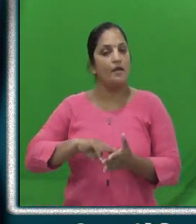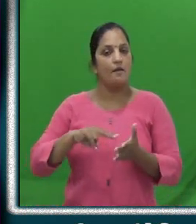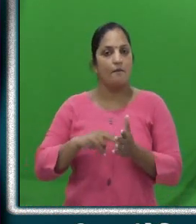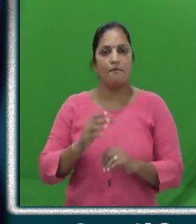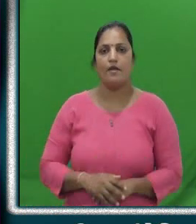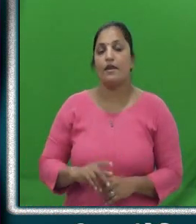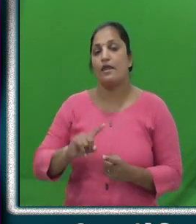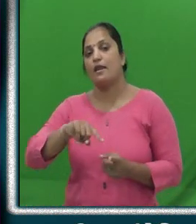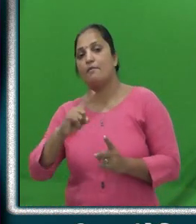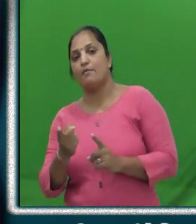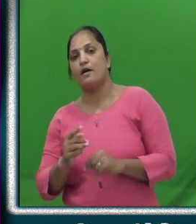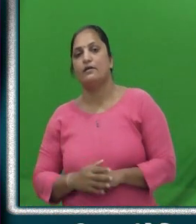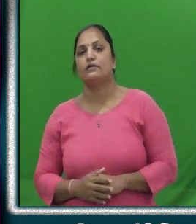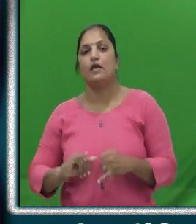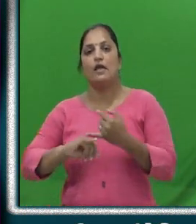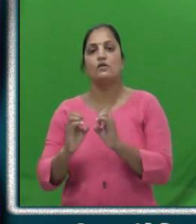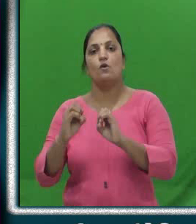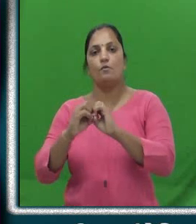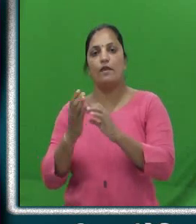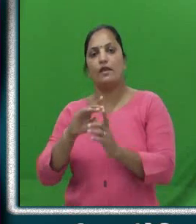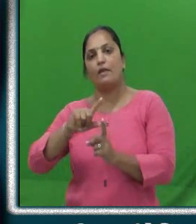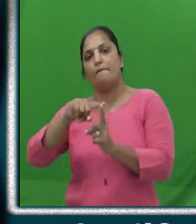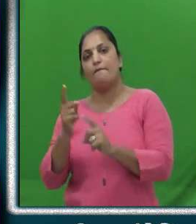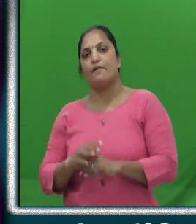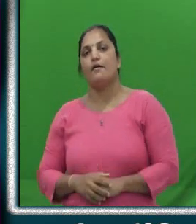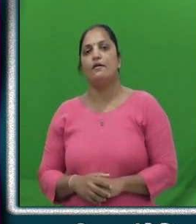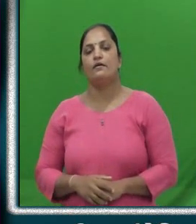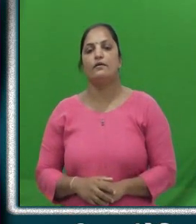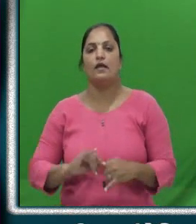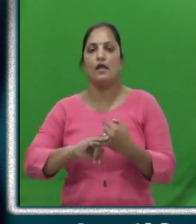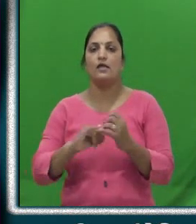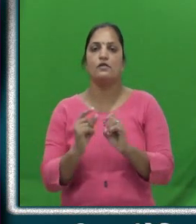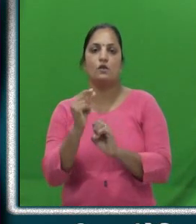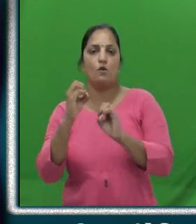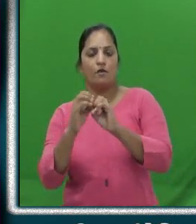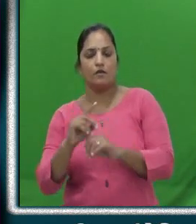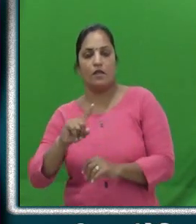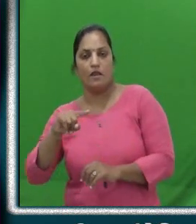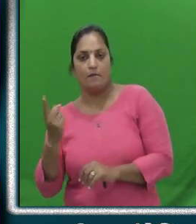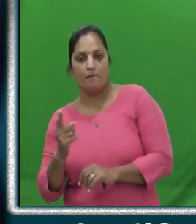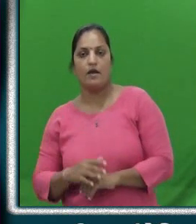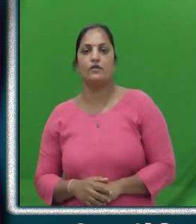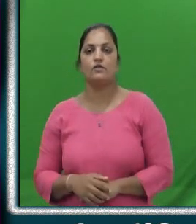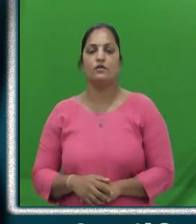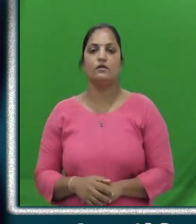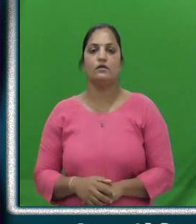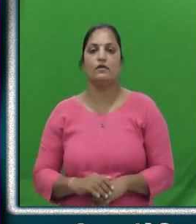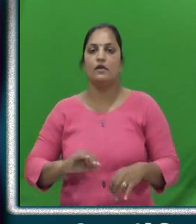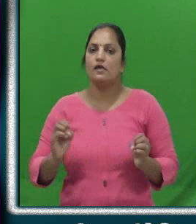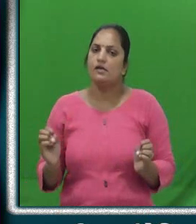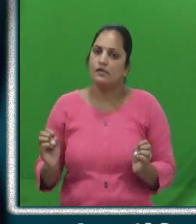બરાબર, ત્યારે પણ ડીડ આવે ત્યારે આપણે શું કરવાનું, અહીંથી ડીડ પછી જે સબ્જેક્ટ હોય એ સબ્જેક્ટ લખી